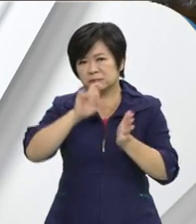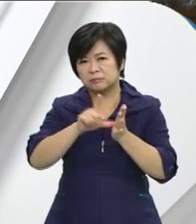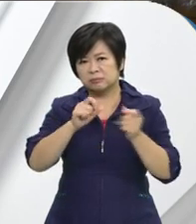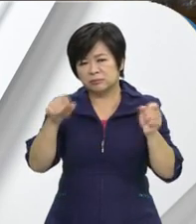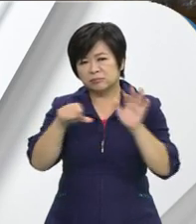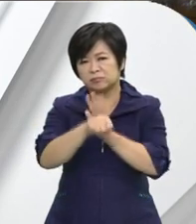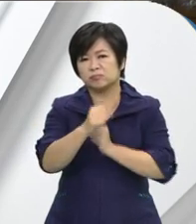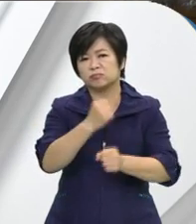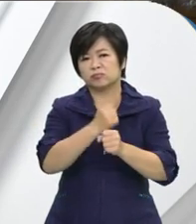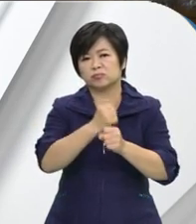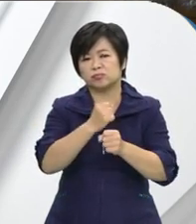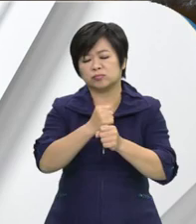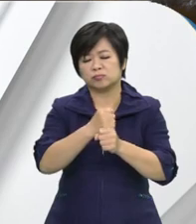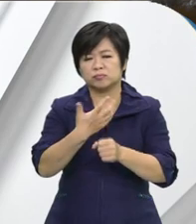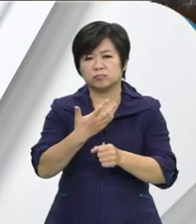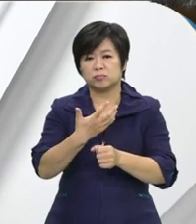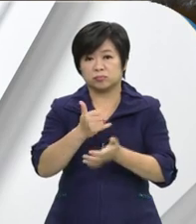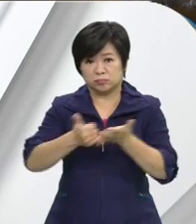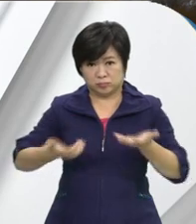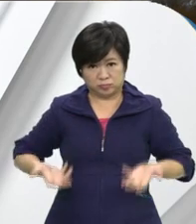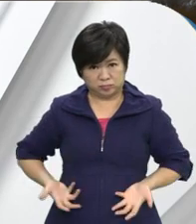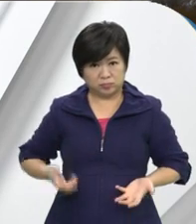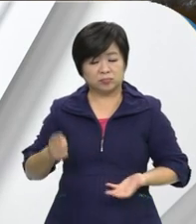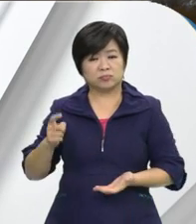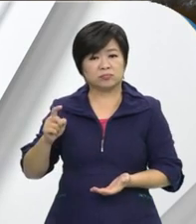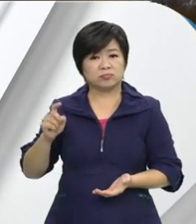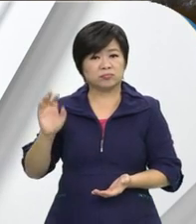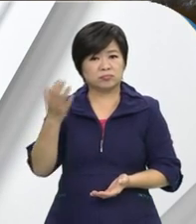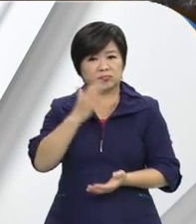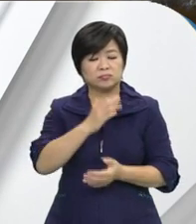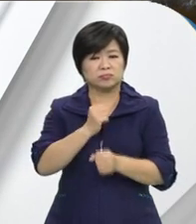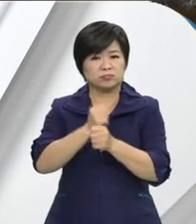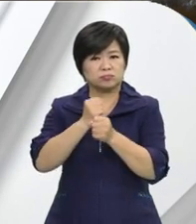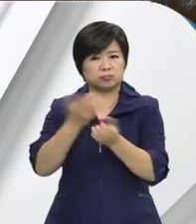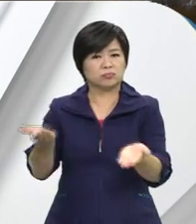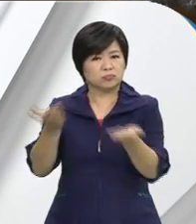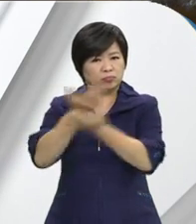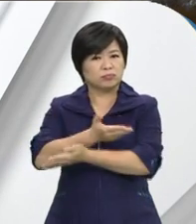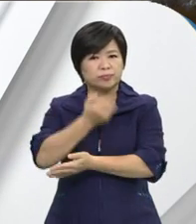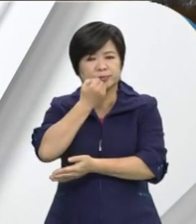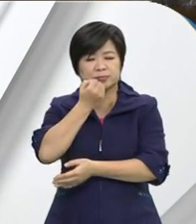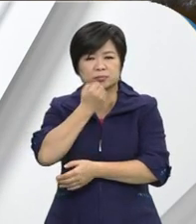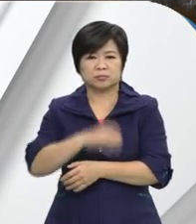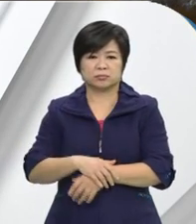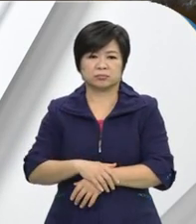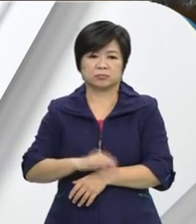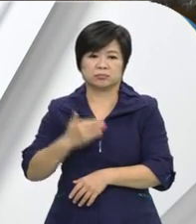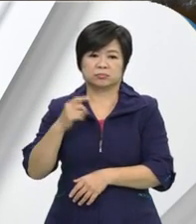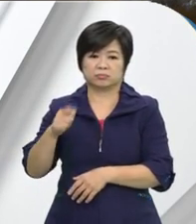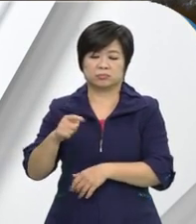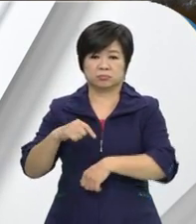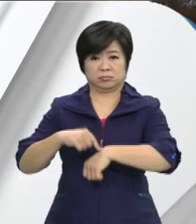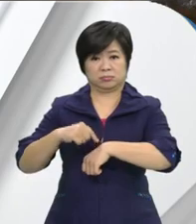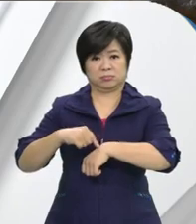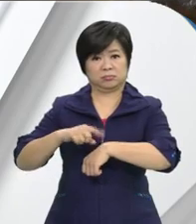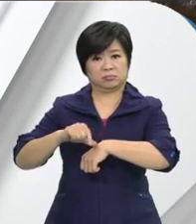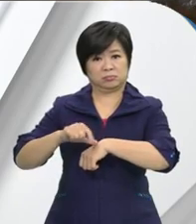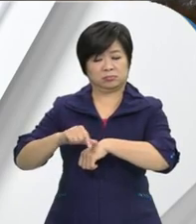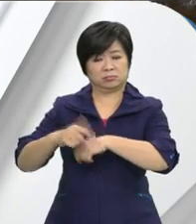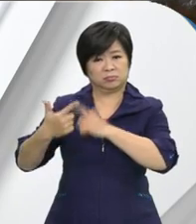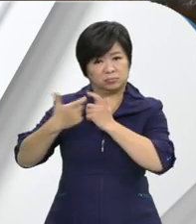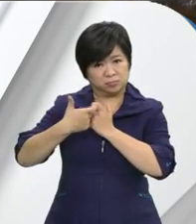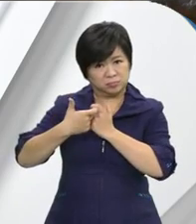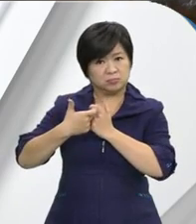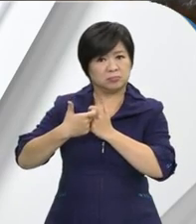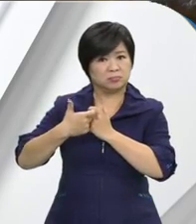期的工作，当然也有退休的可以做换工的工作，但毕竟他必须要时间上的配合